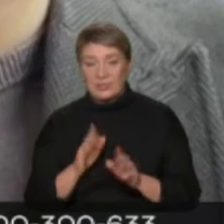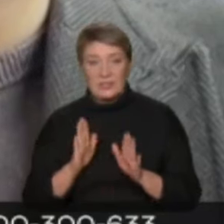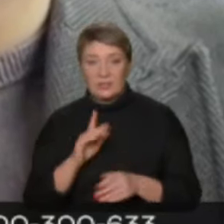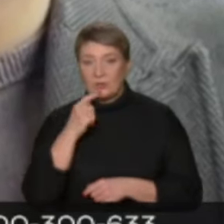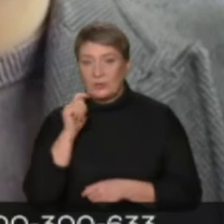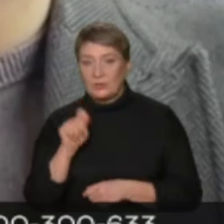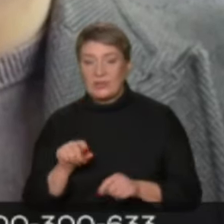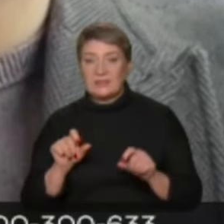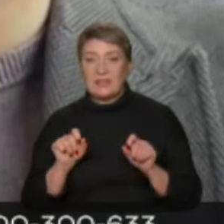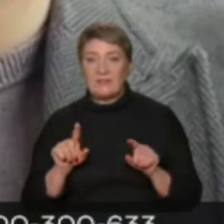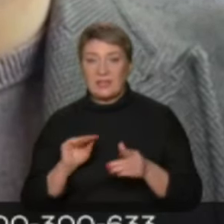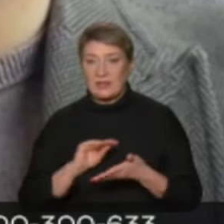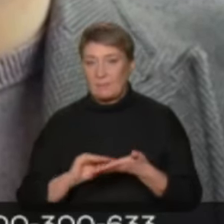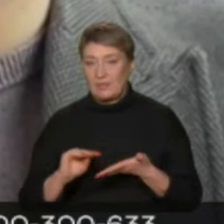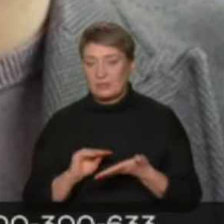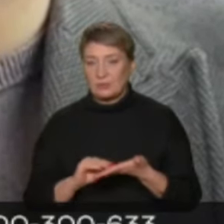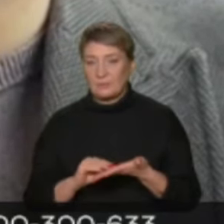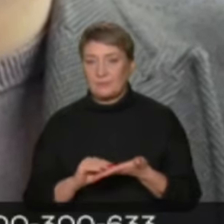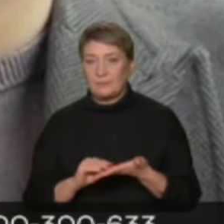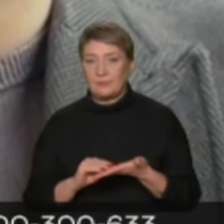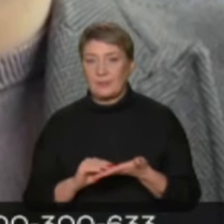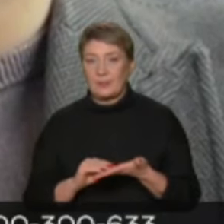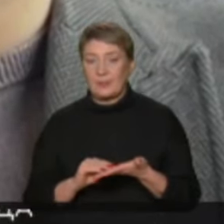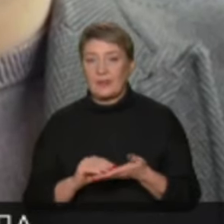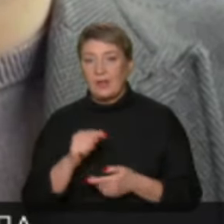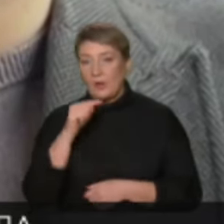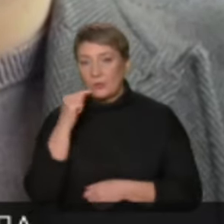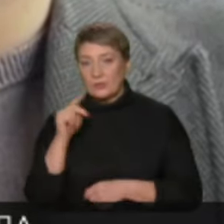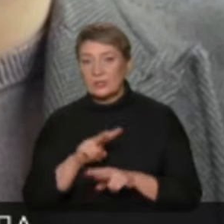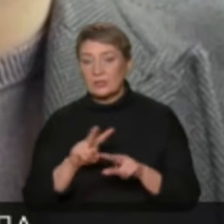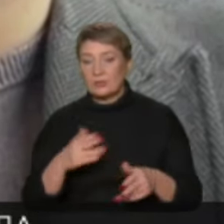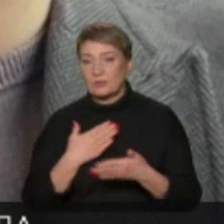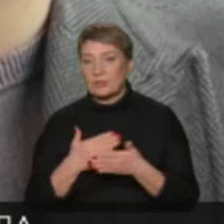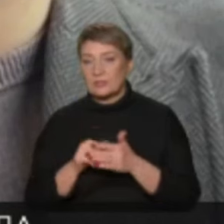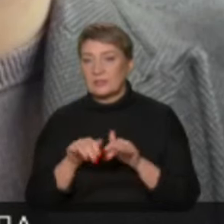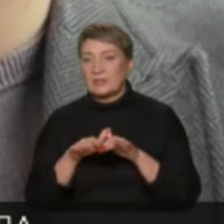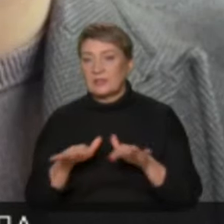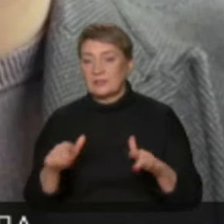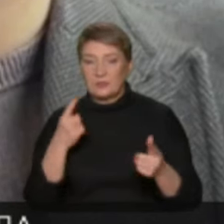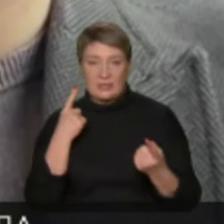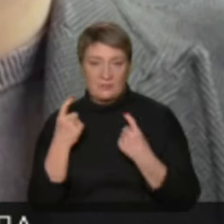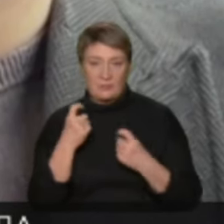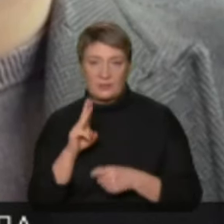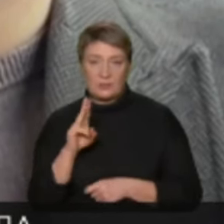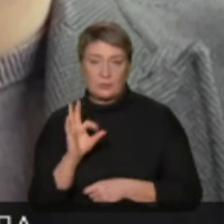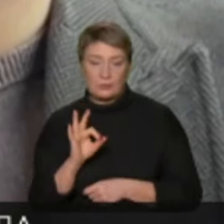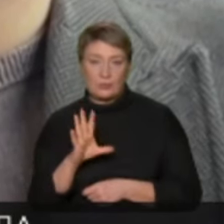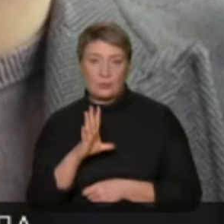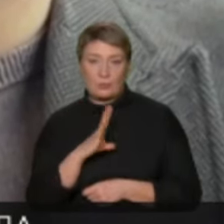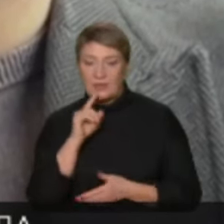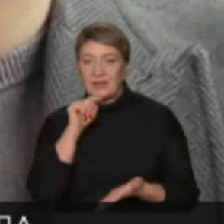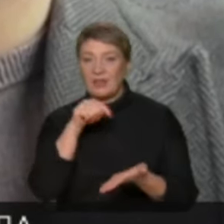українські телеграм-канали, російські телеграм-канали теж активно розповсюджували дану інформацію, що були влучання